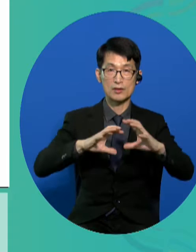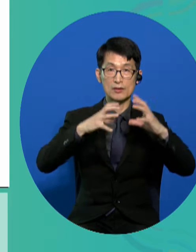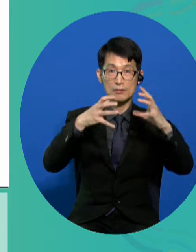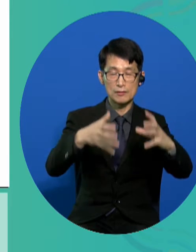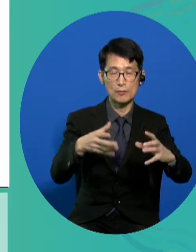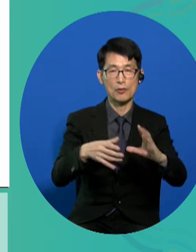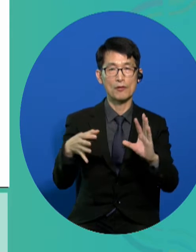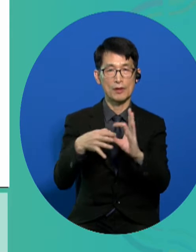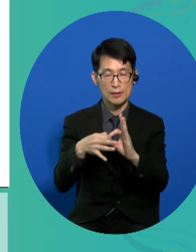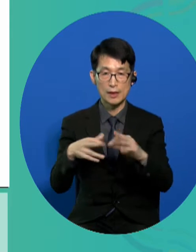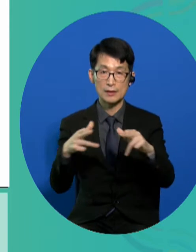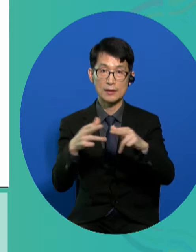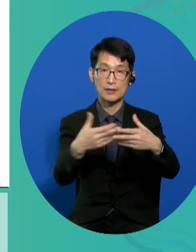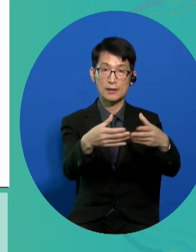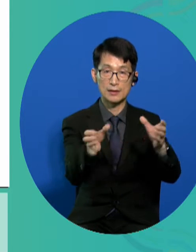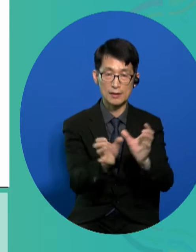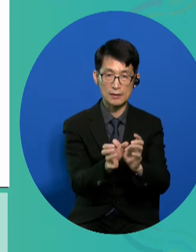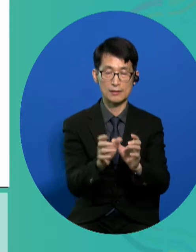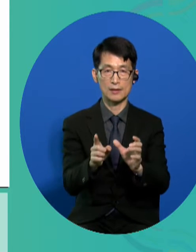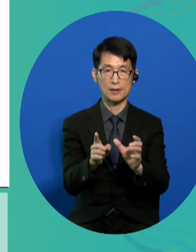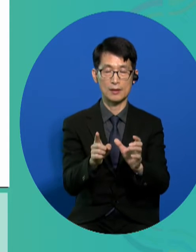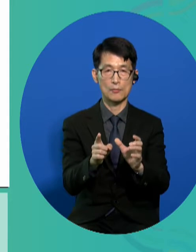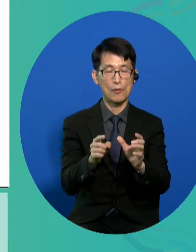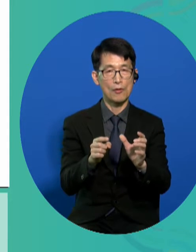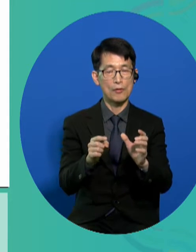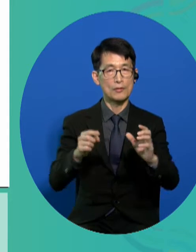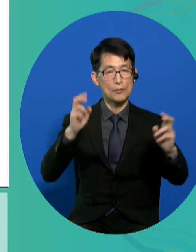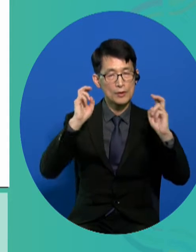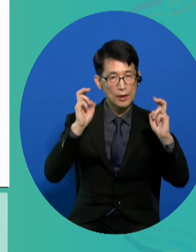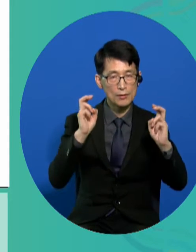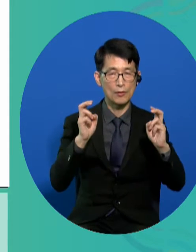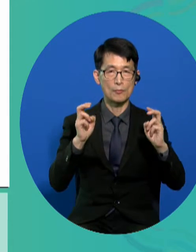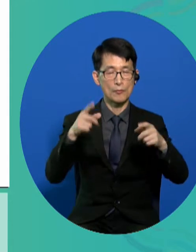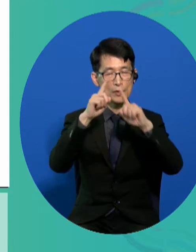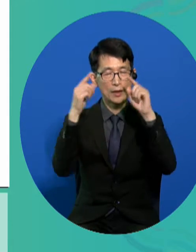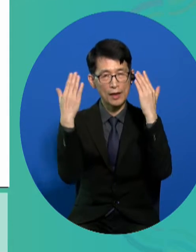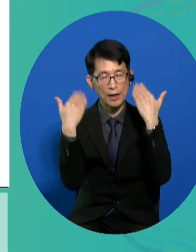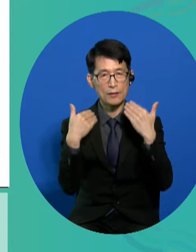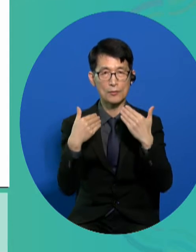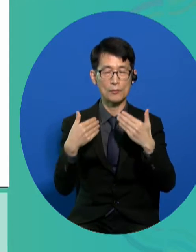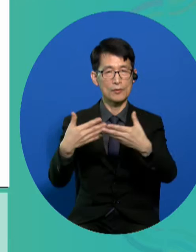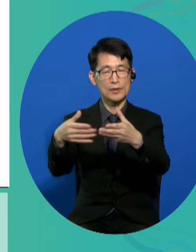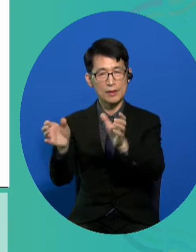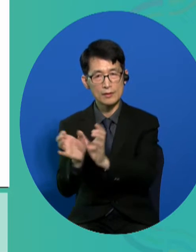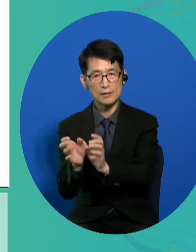장애인 단체, 산업, 대학, 시민사회 단체 등과 협력하여